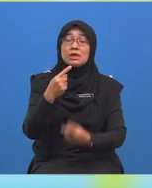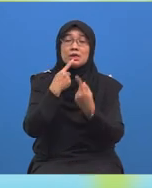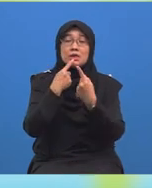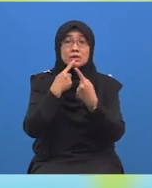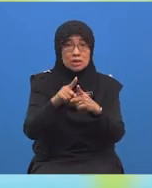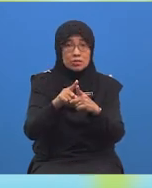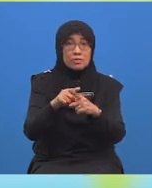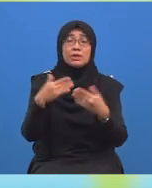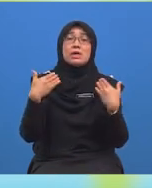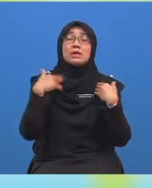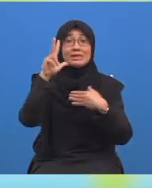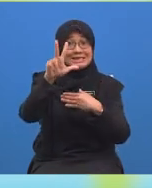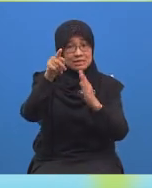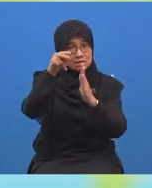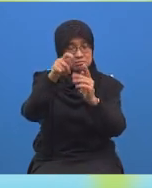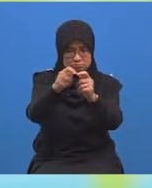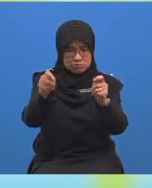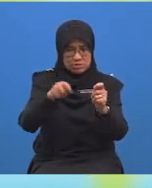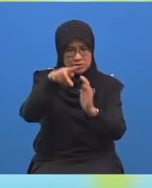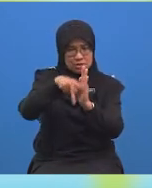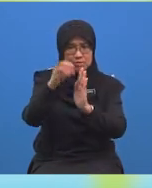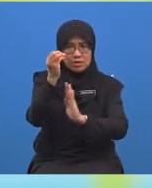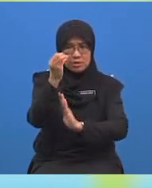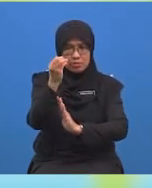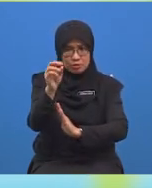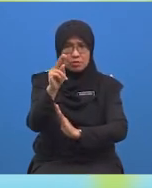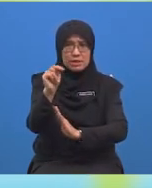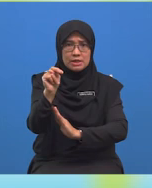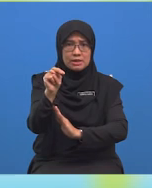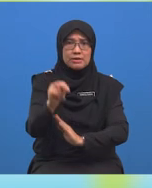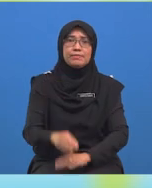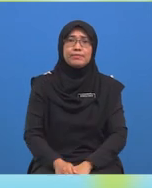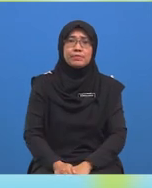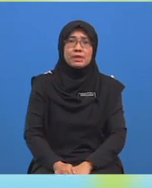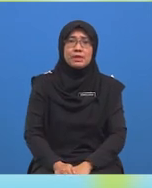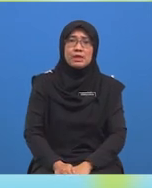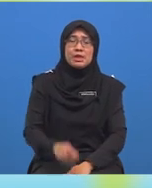jawapan akhir ada 3 tempat perpuluhan, iaitu